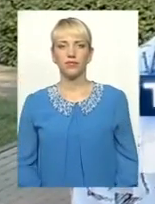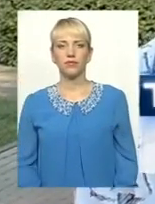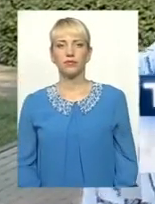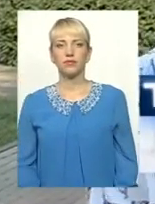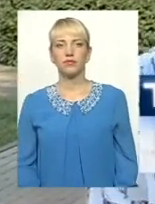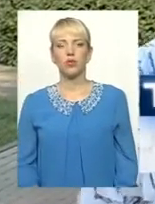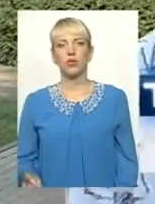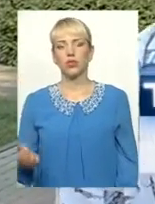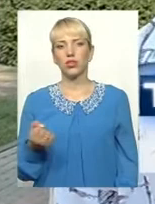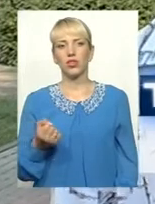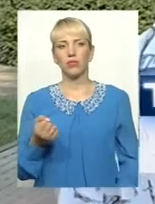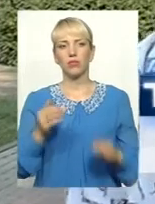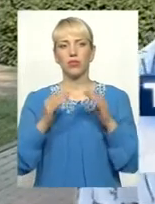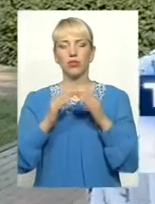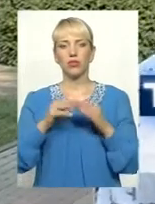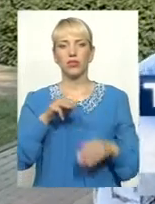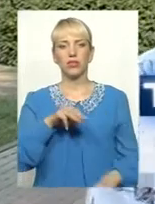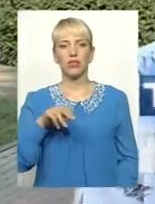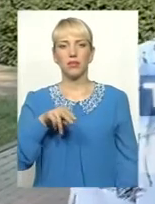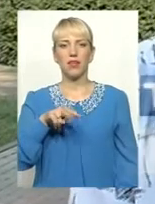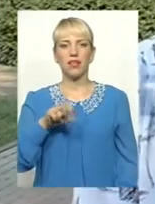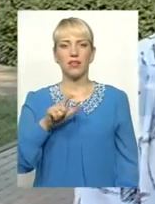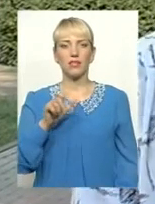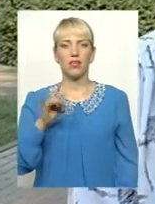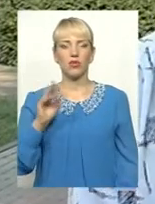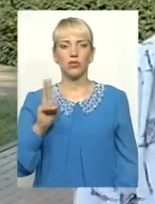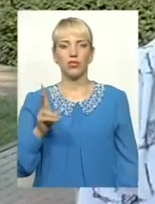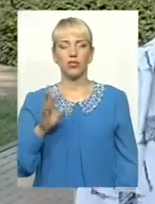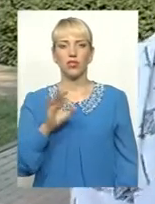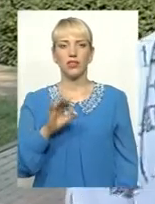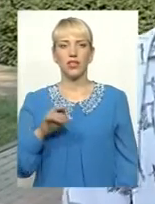утримував притулок ПП «Мазурук» Олександр Леонідович.